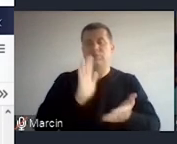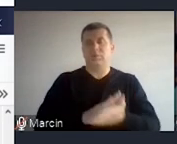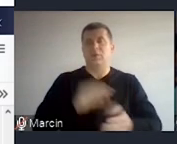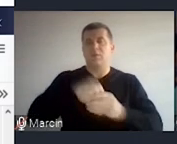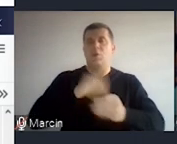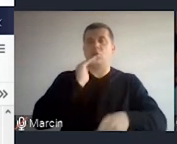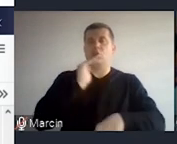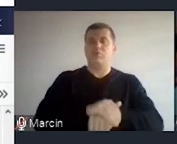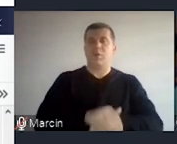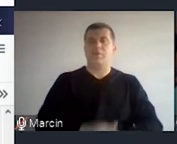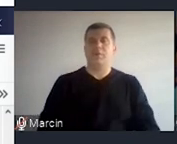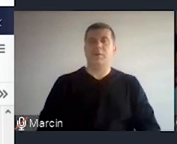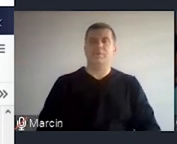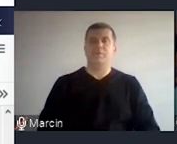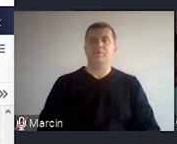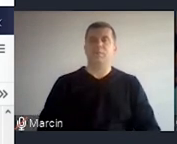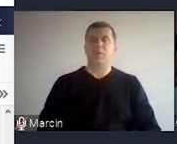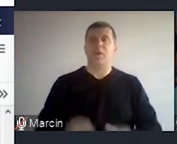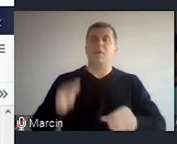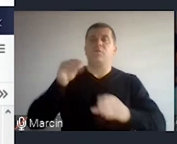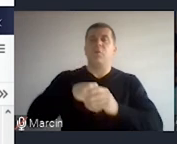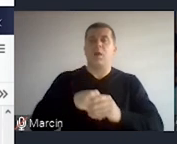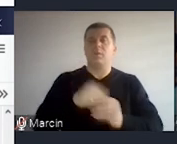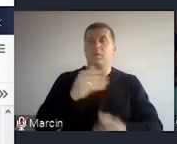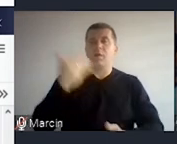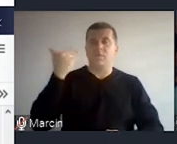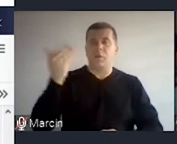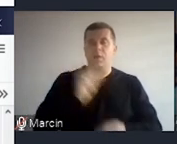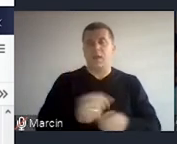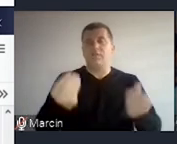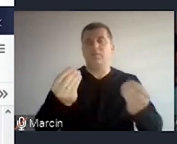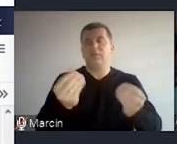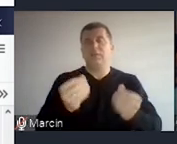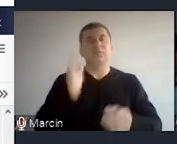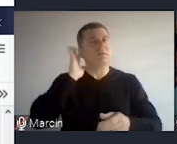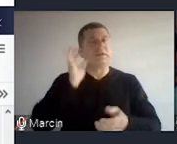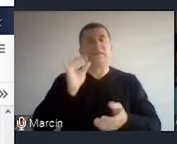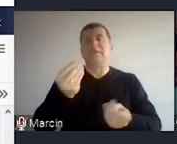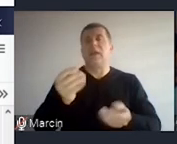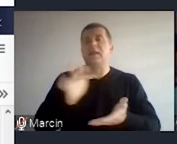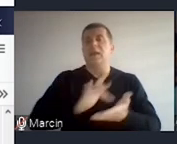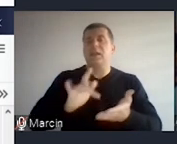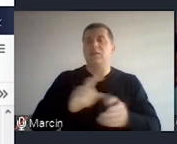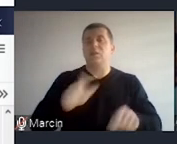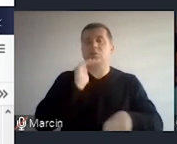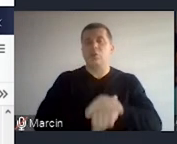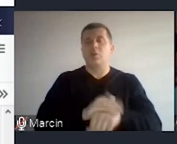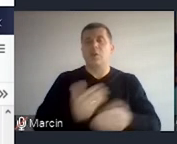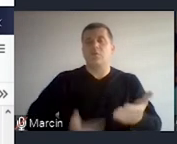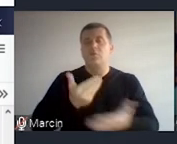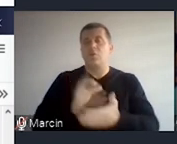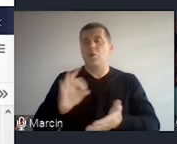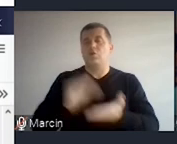umowie. I wkład w postaci wolontariatu jest wyceniany po cenach rynkowych. Zgodnie z wnioskiem o dofinansowanie jest